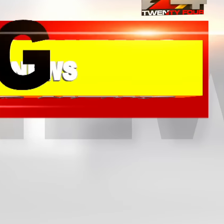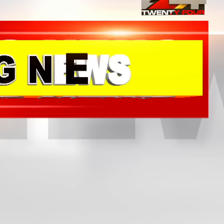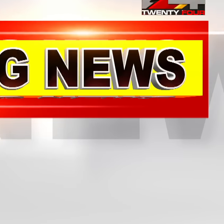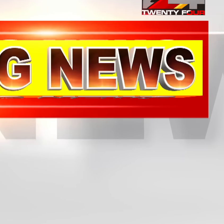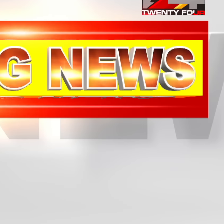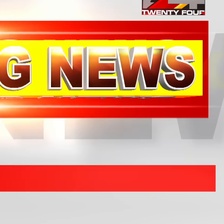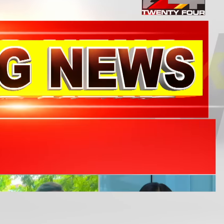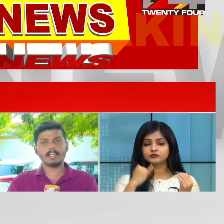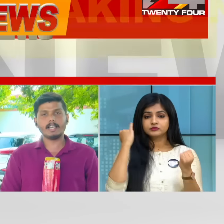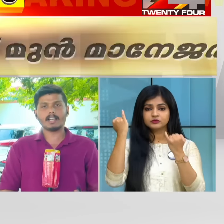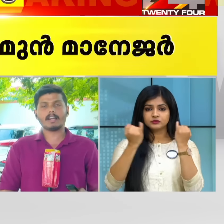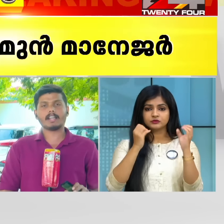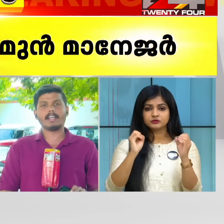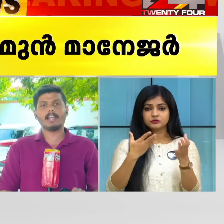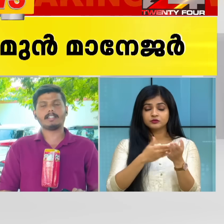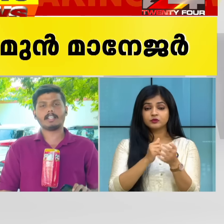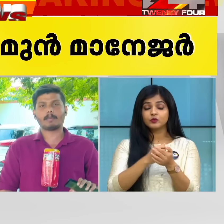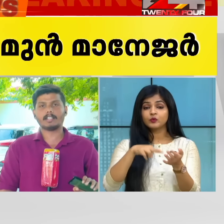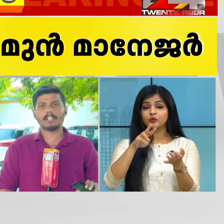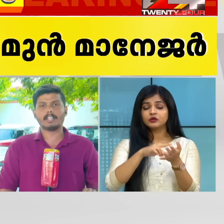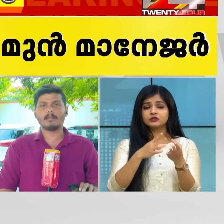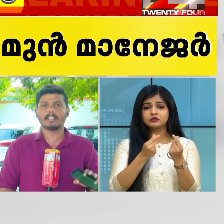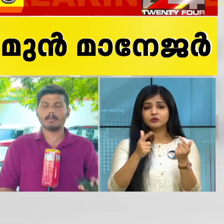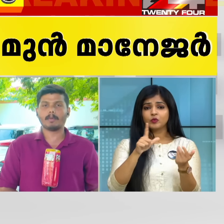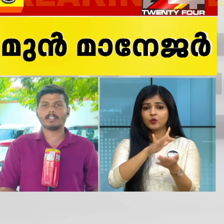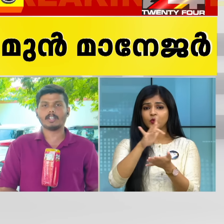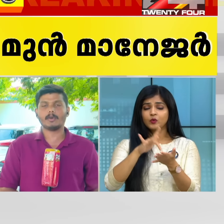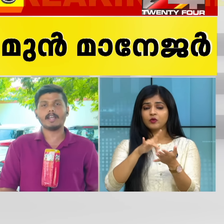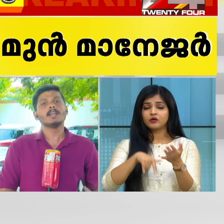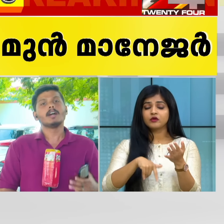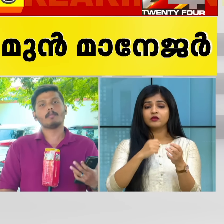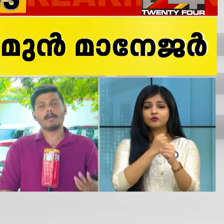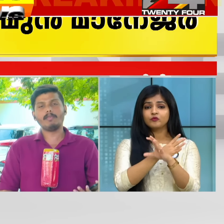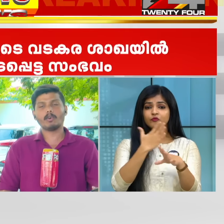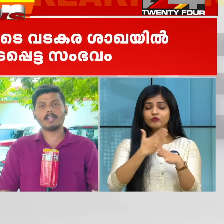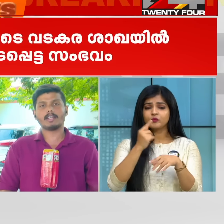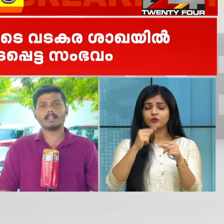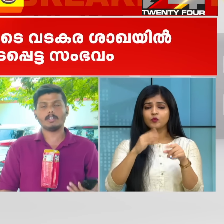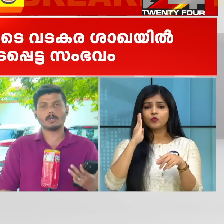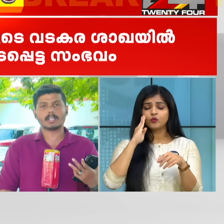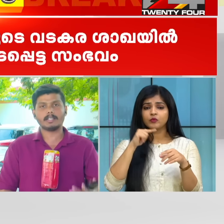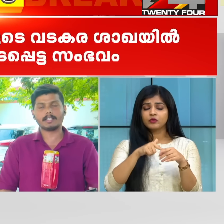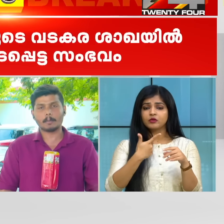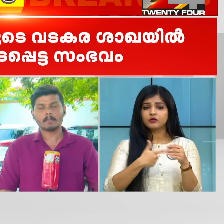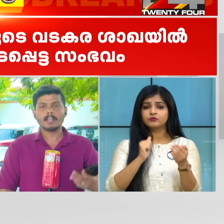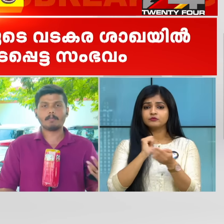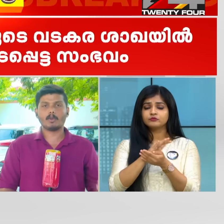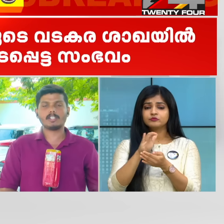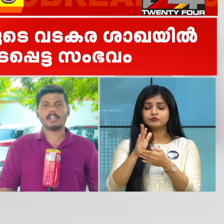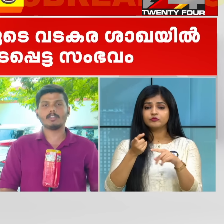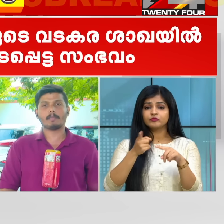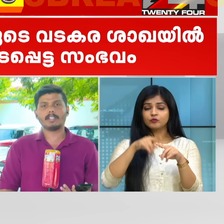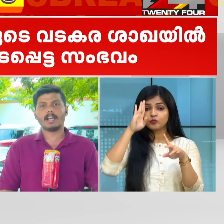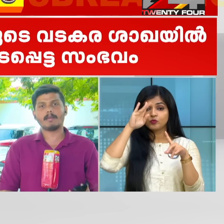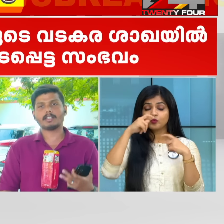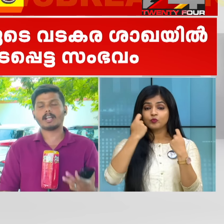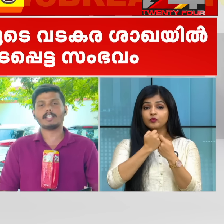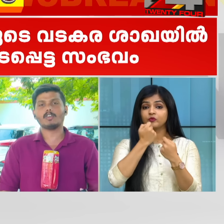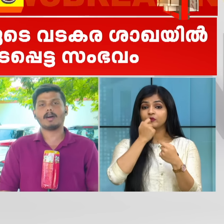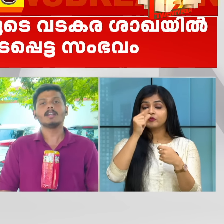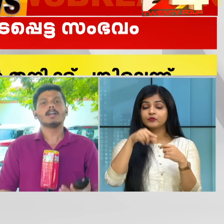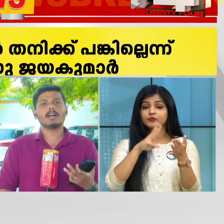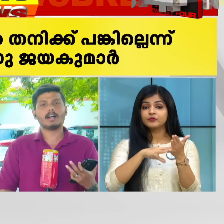ചെയ്തത്. അതിനിടയിലാണ് വടകരയിലെ ചില പ്രാദേശിക മാധ്യമ പ്രവർത്തകരുടെ മൊബൈൽ ഫോണിലേക്ക് ഈ ഒരു സന്ദേശം ഈ പോലീസ് തിരയുന്ന പ്രതിയായ മധ